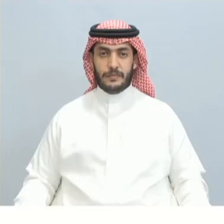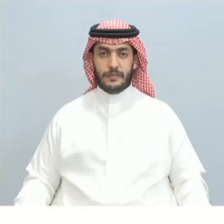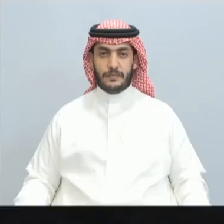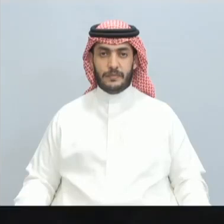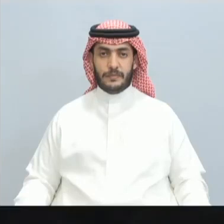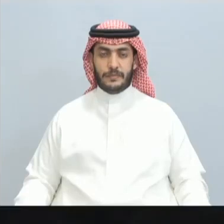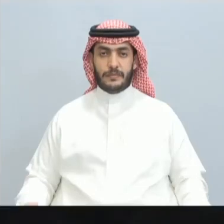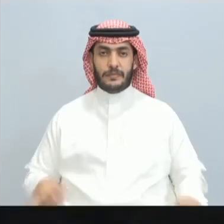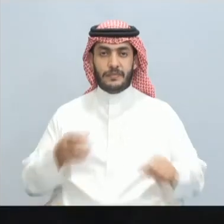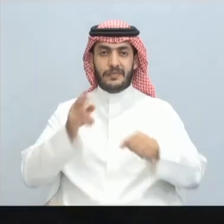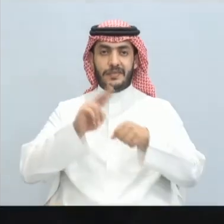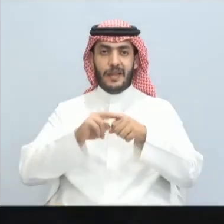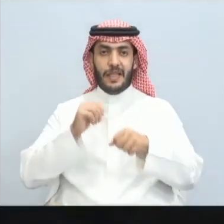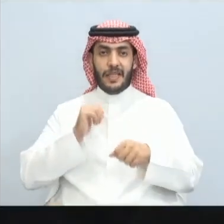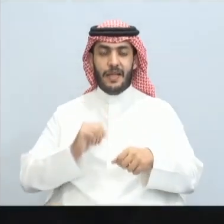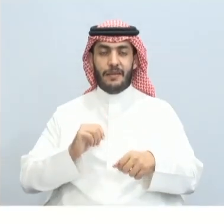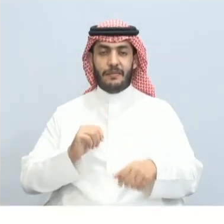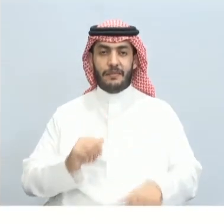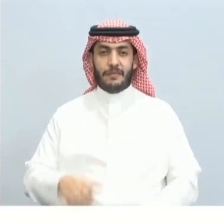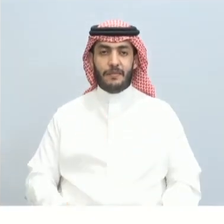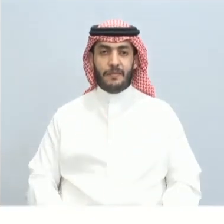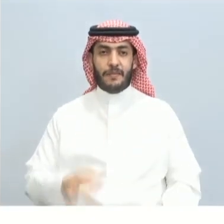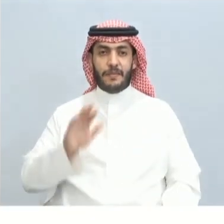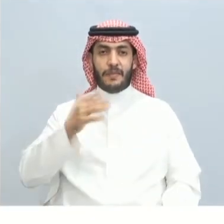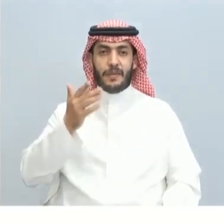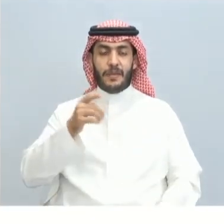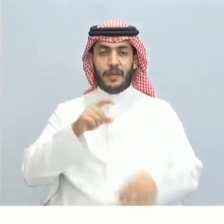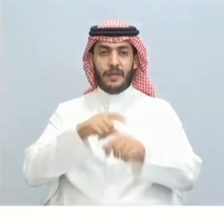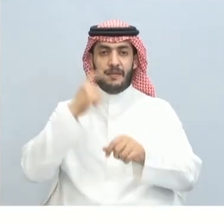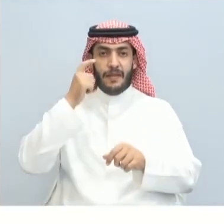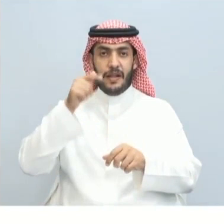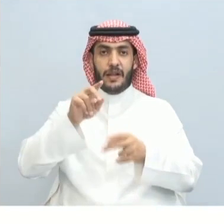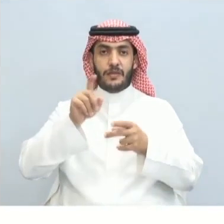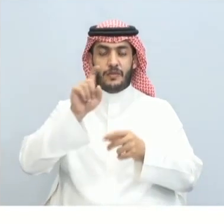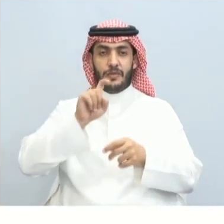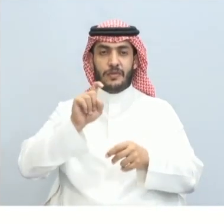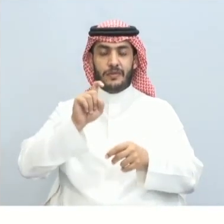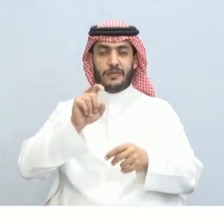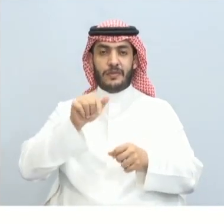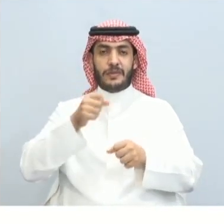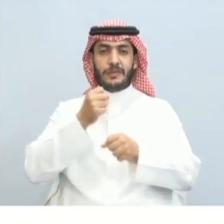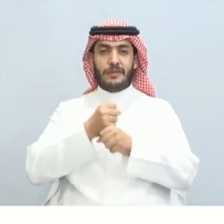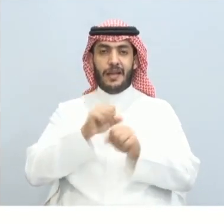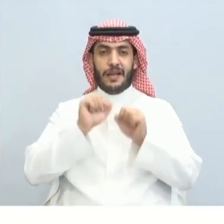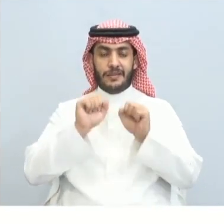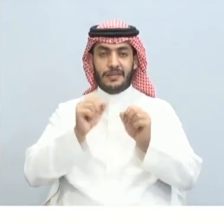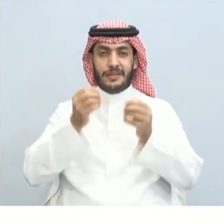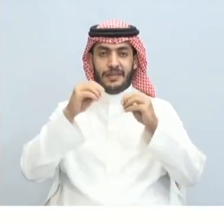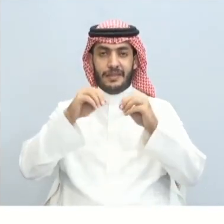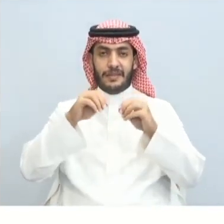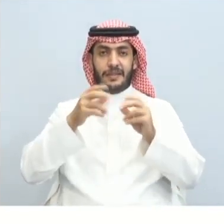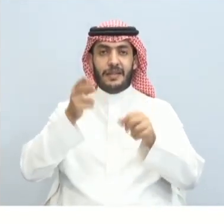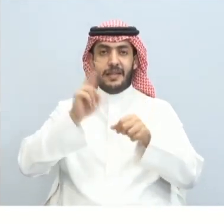الان نعود اليكم يا احبتي بعد ان تركنا لكم الوقت في التفكير في حل هذا السؤال نريد تستعمل خاصيه او اكثر